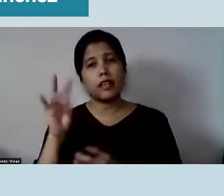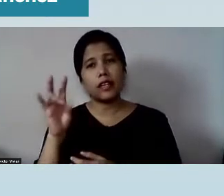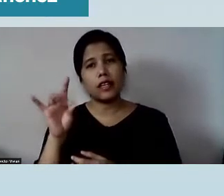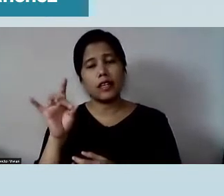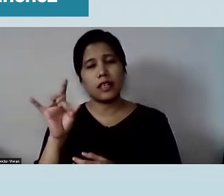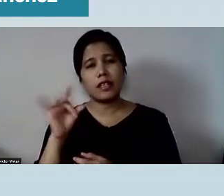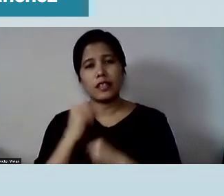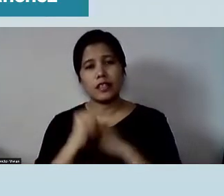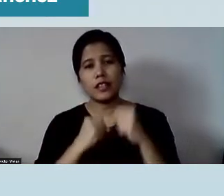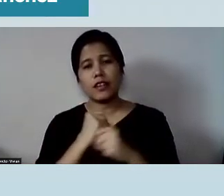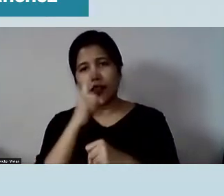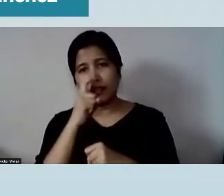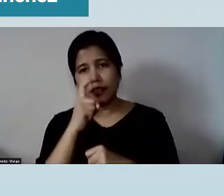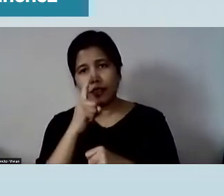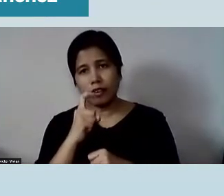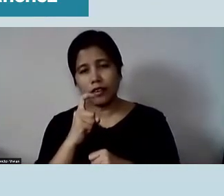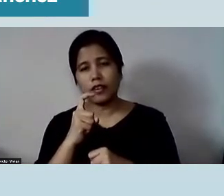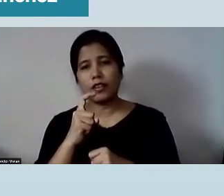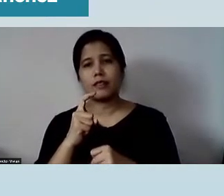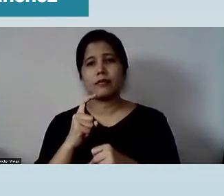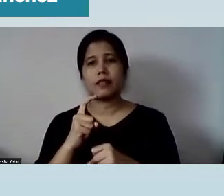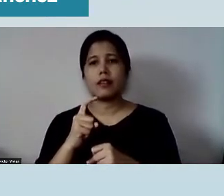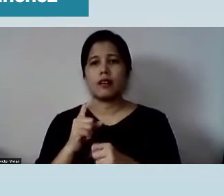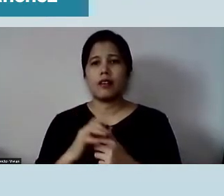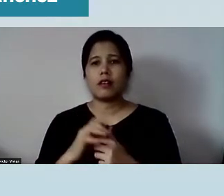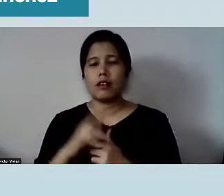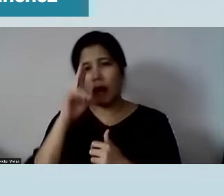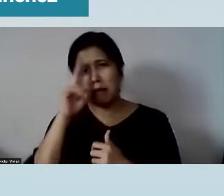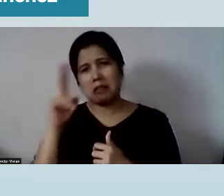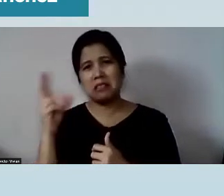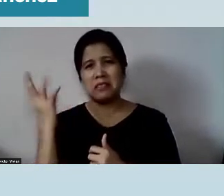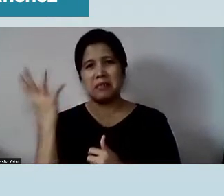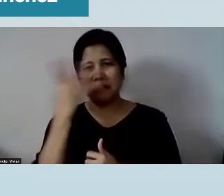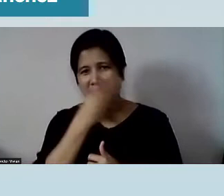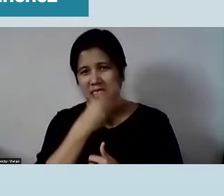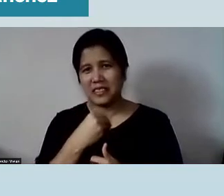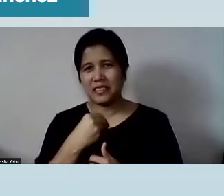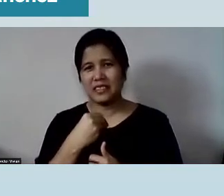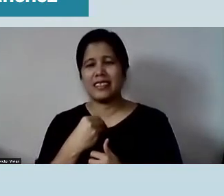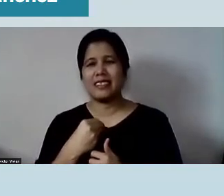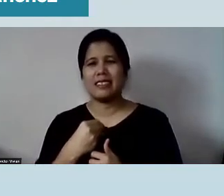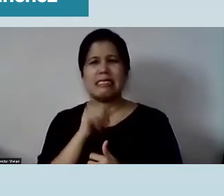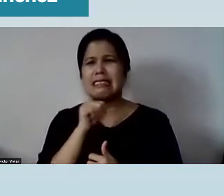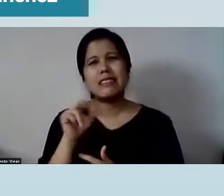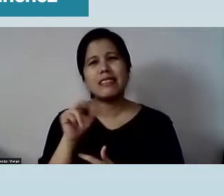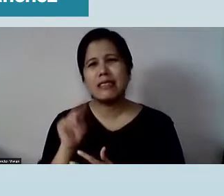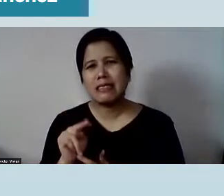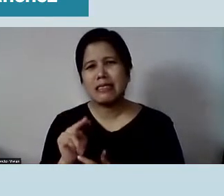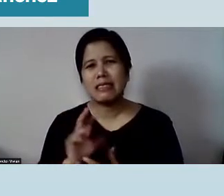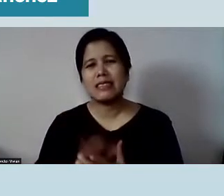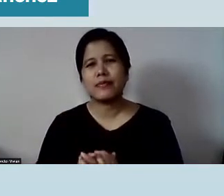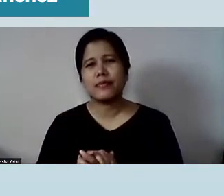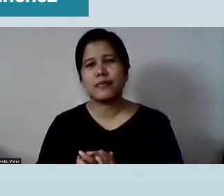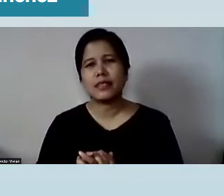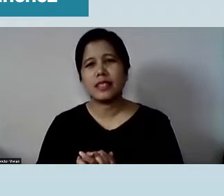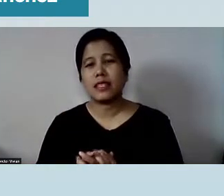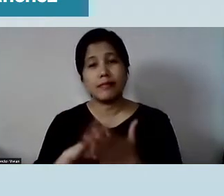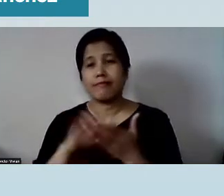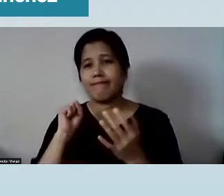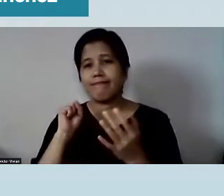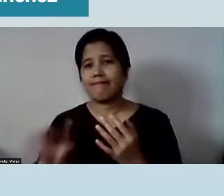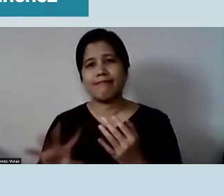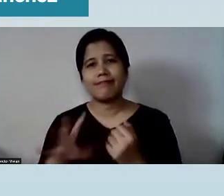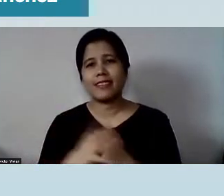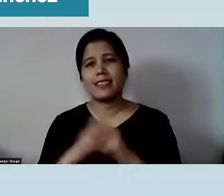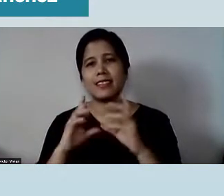old, mga handsome, beautiful. Hindi yon mga kailangan. Kasi inalis na rin yan ng